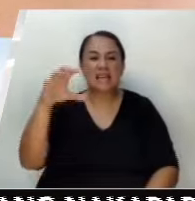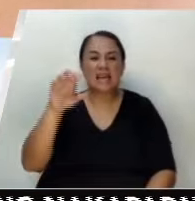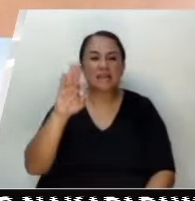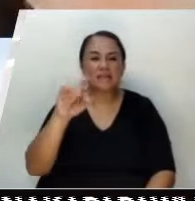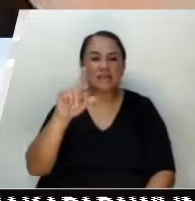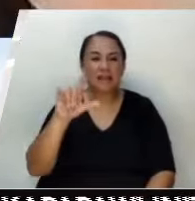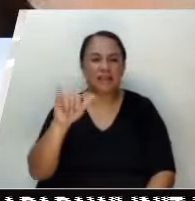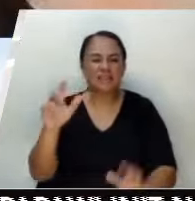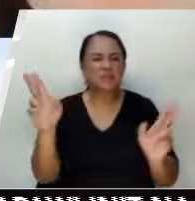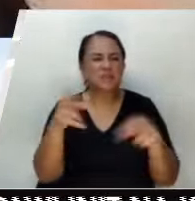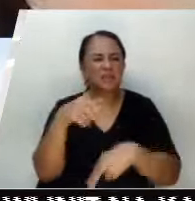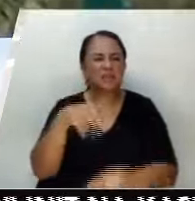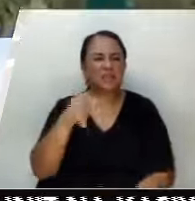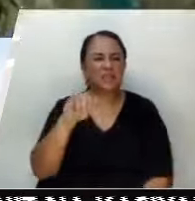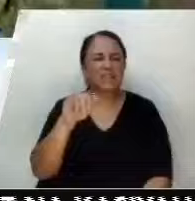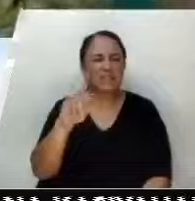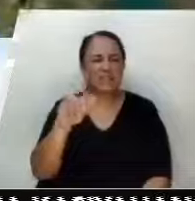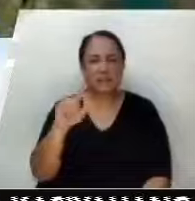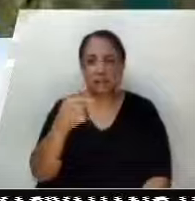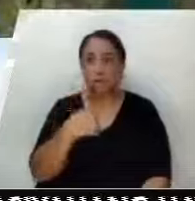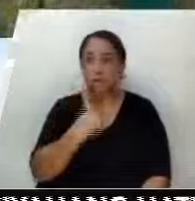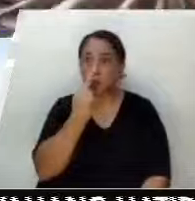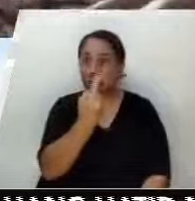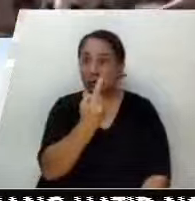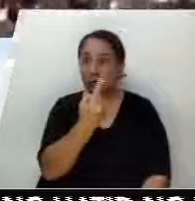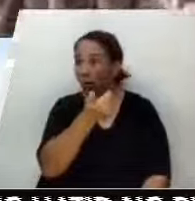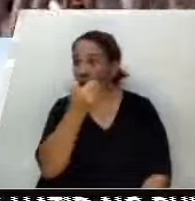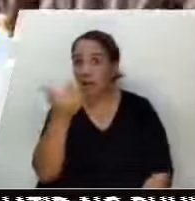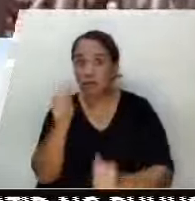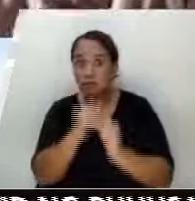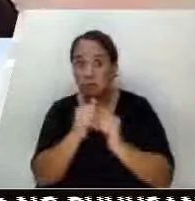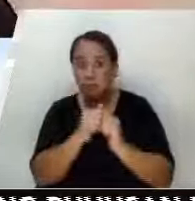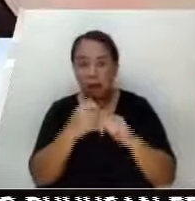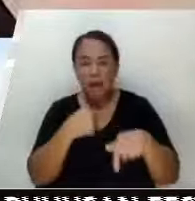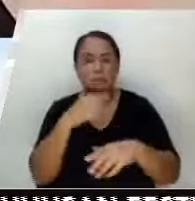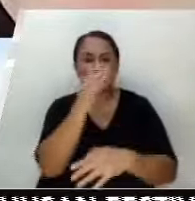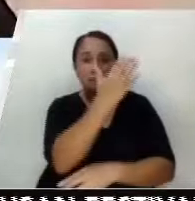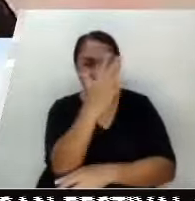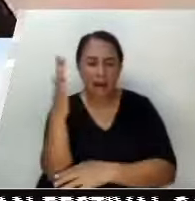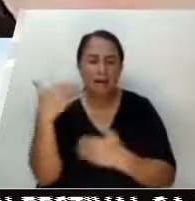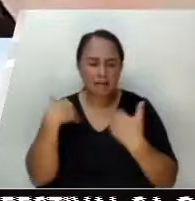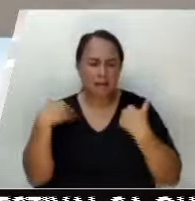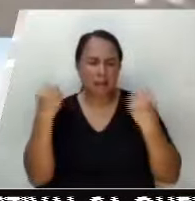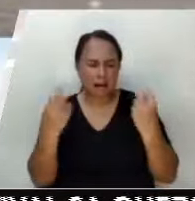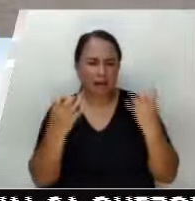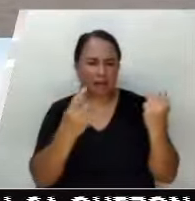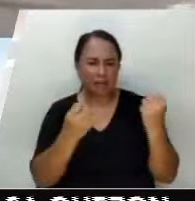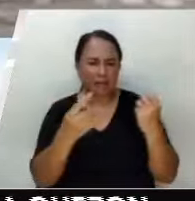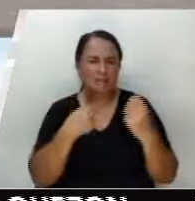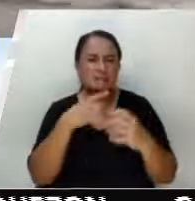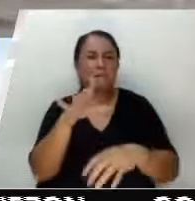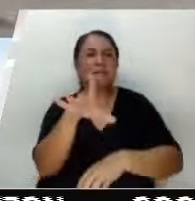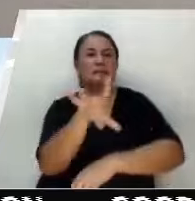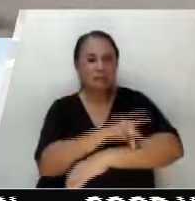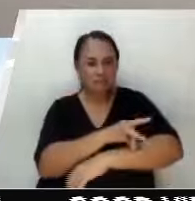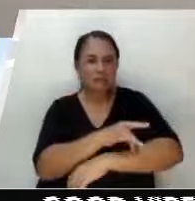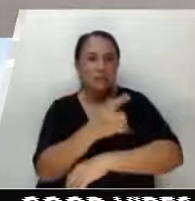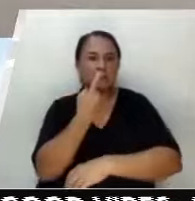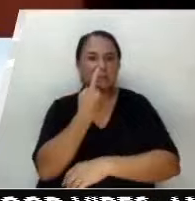ko alam bakit ako lang po yung nanik-nik. Marami pong bakawan dun sa area. Baka dun ko daw nakuha kasi ako lang din halos